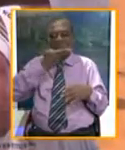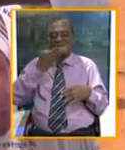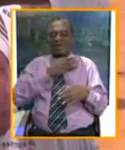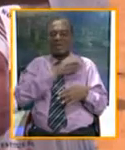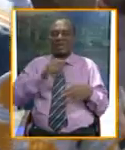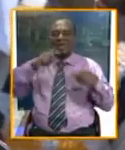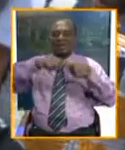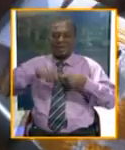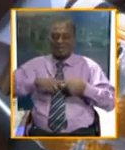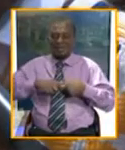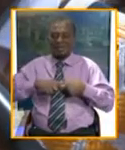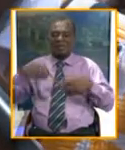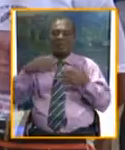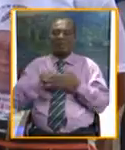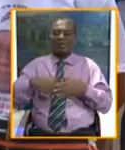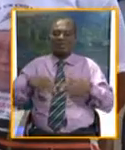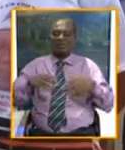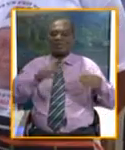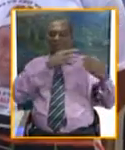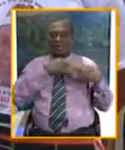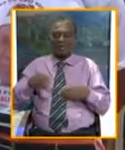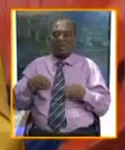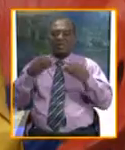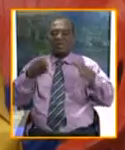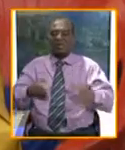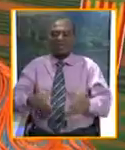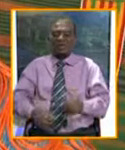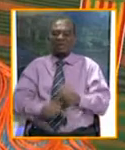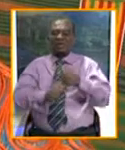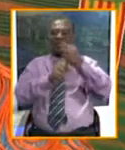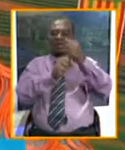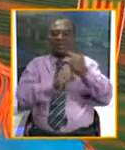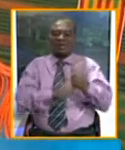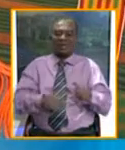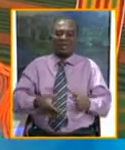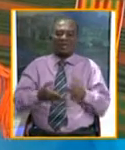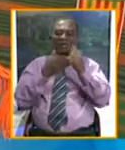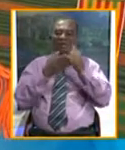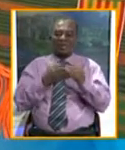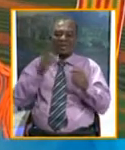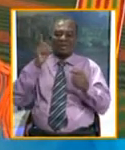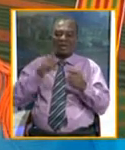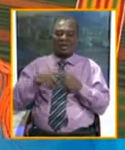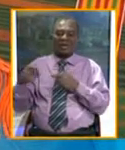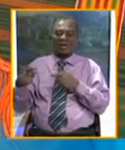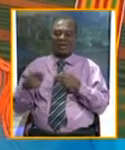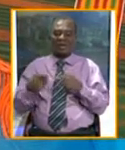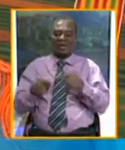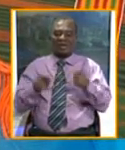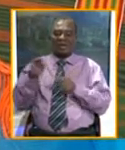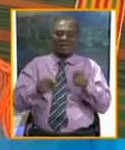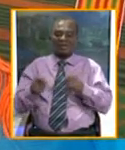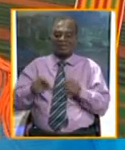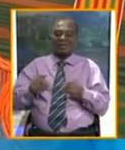des alliés au nouveau chef de Souakpé lui ont apporté leur soutien. Il va m'aider à gérer le Guémon dans la paix, dans